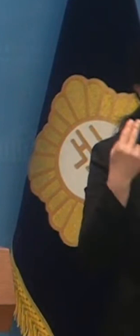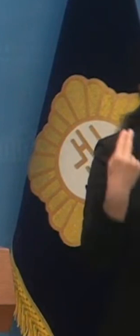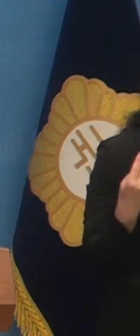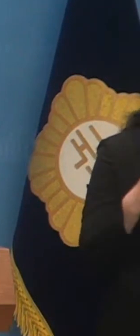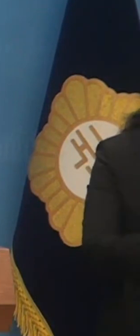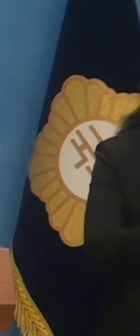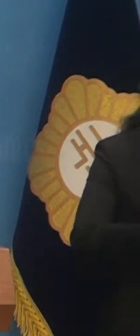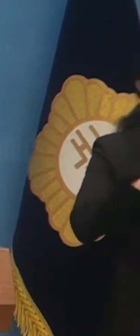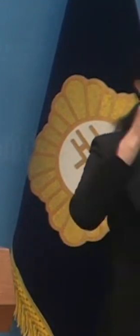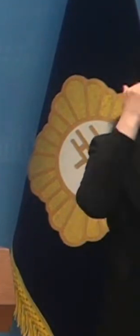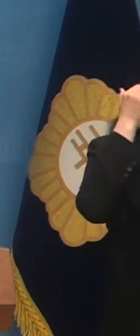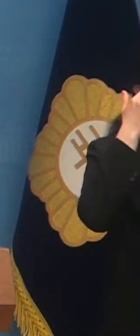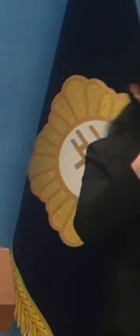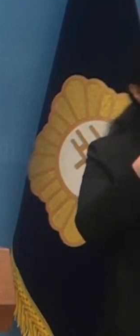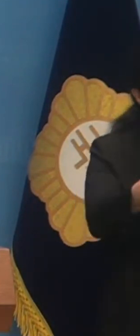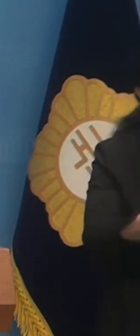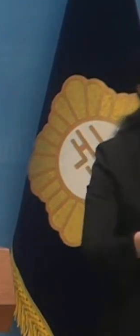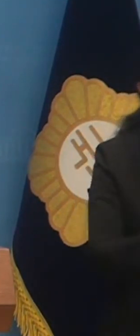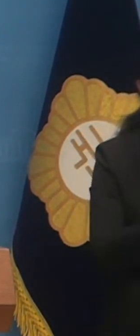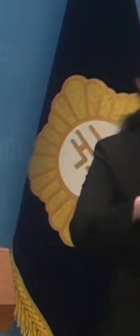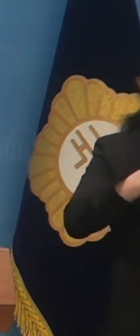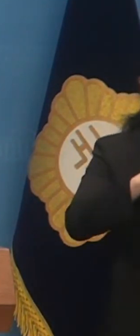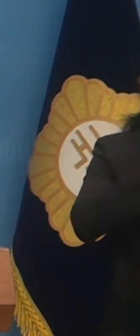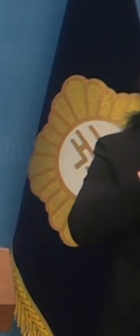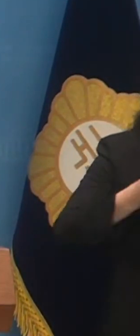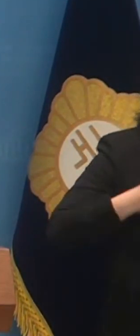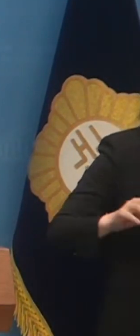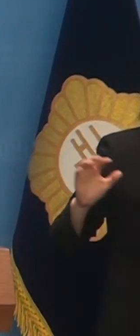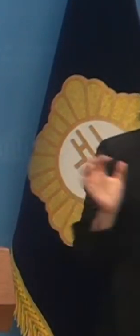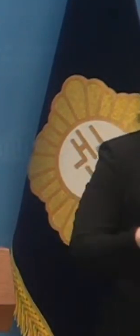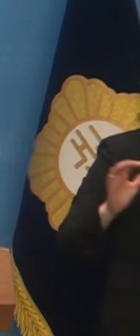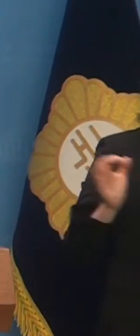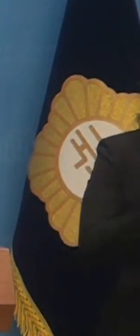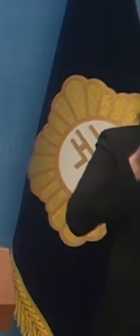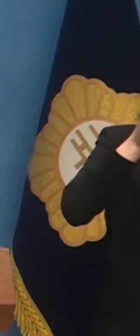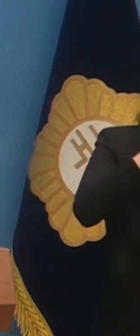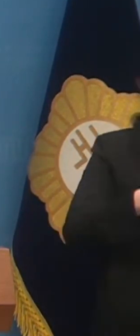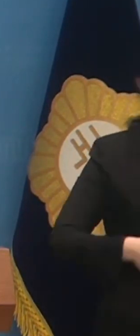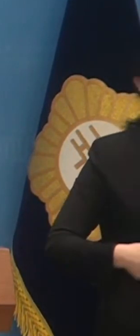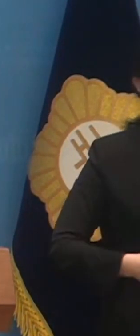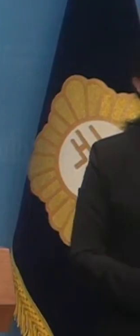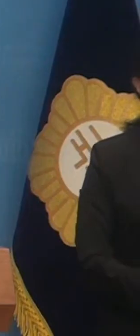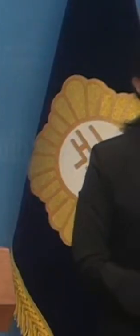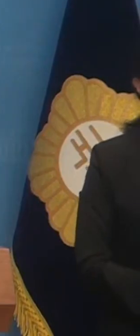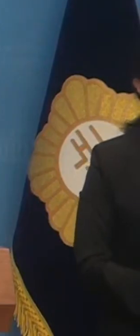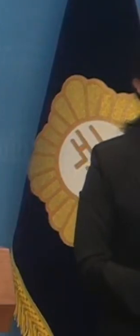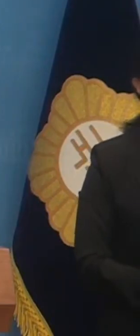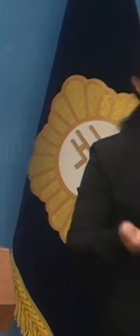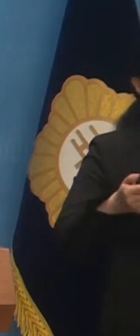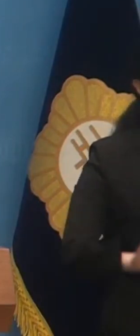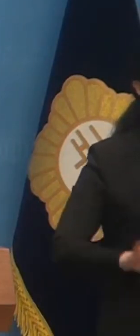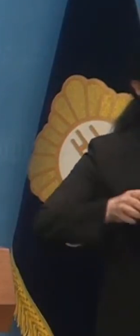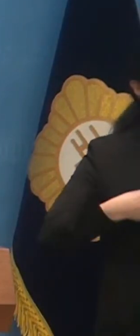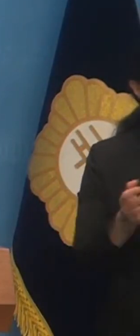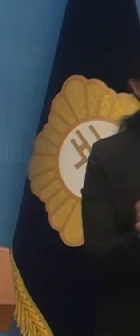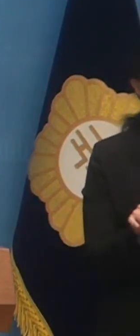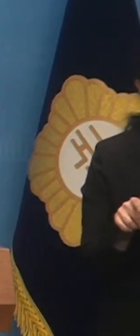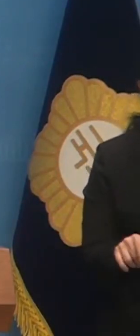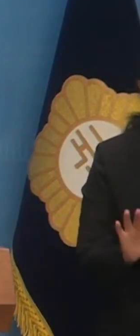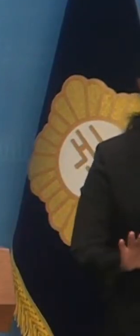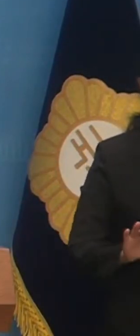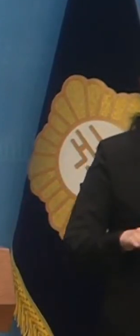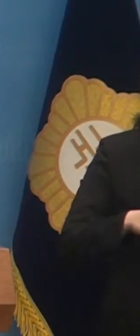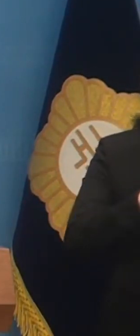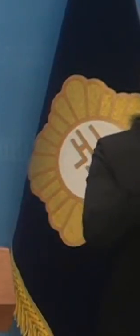더한 고통에 그 어느 때보다 국가적 역량을 총집중해야 합니다. 하지만 국민의힘이